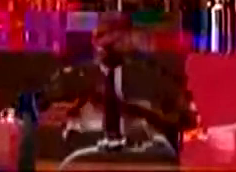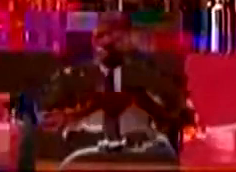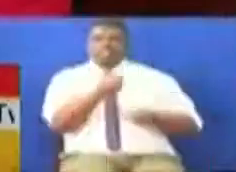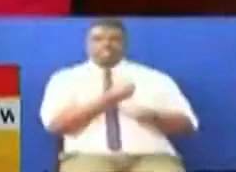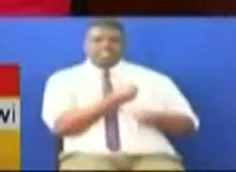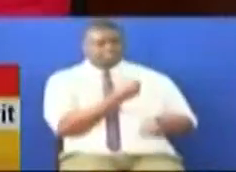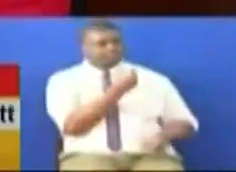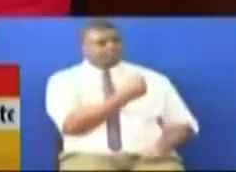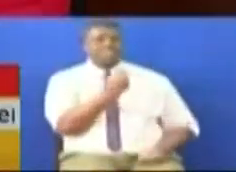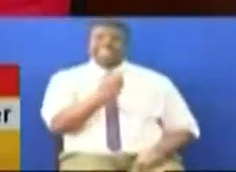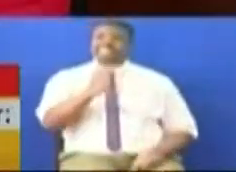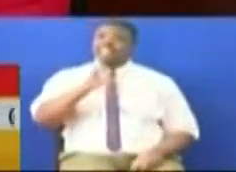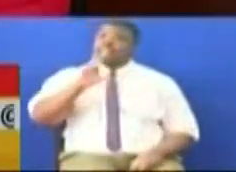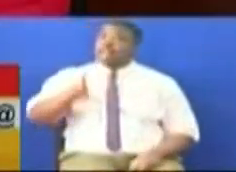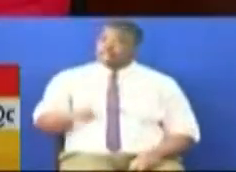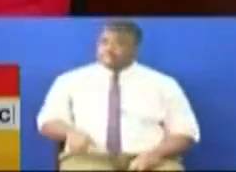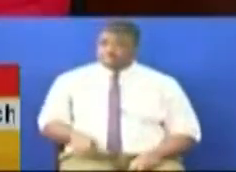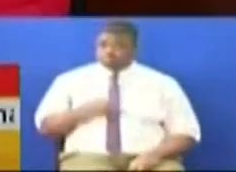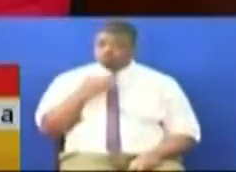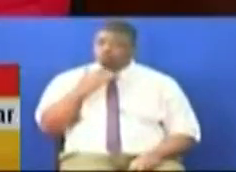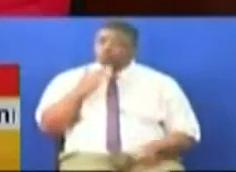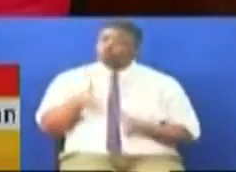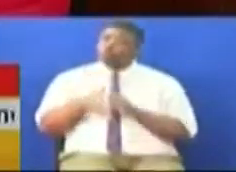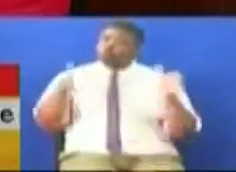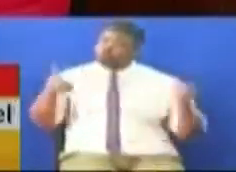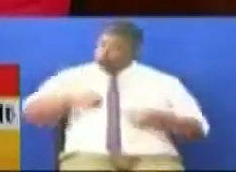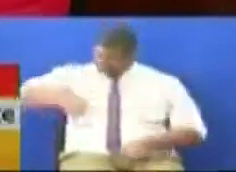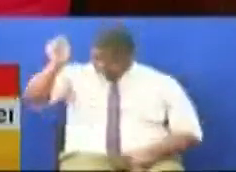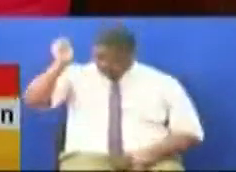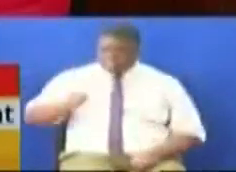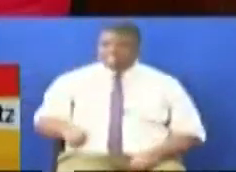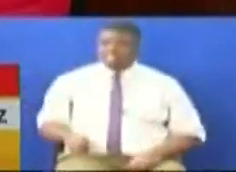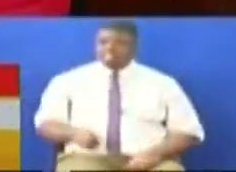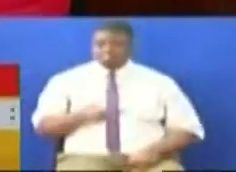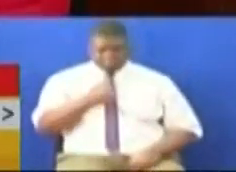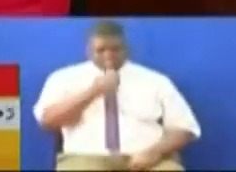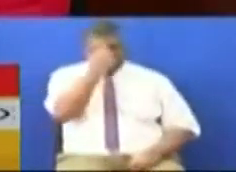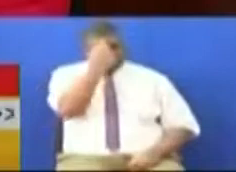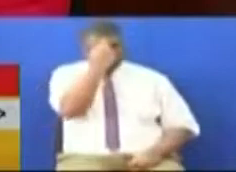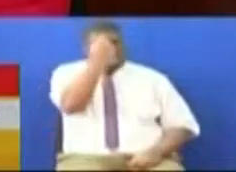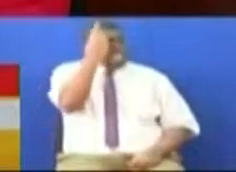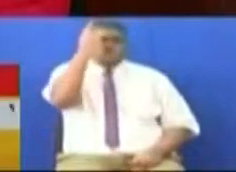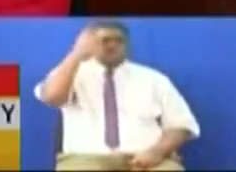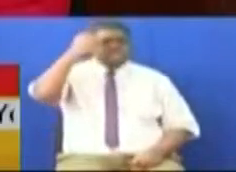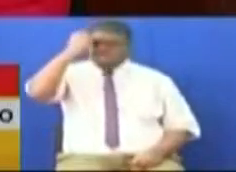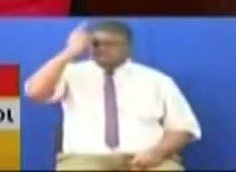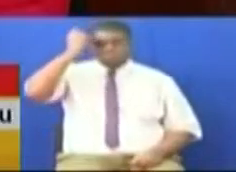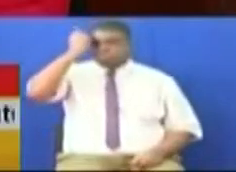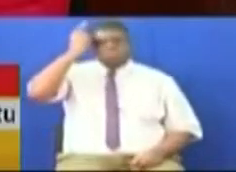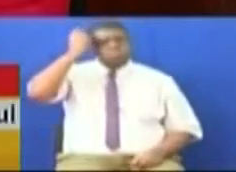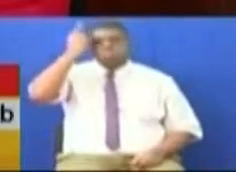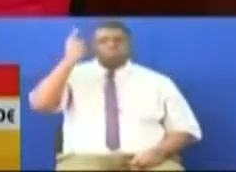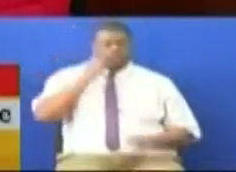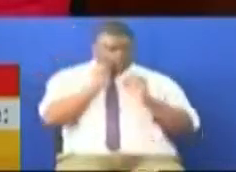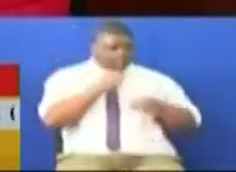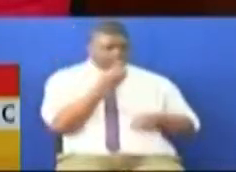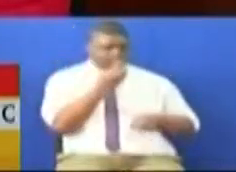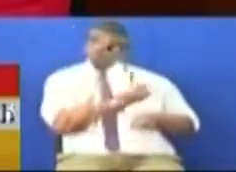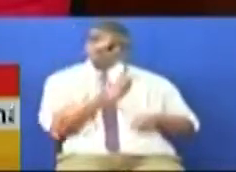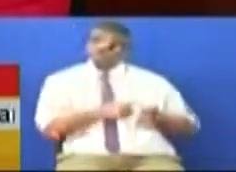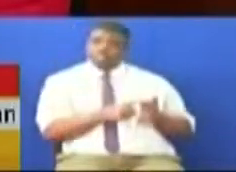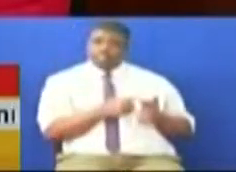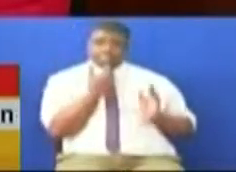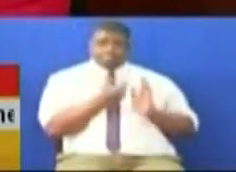udanganyifu mkubwa sana hata ndani yao wenyewe. Sasa sielewi hapo. ni kwa namna gani, ni lazima tuangalie kama shida iko